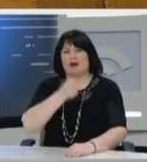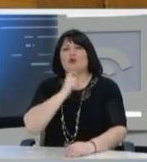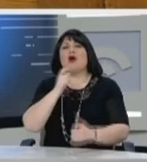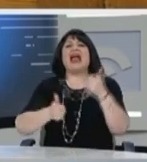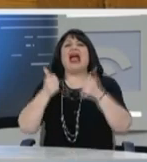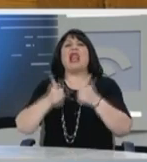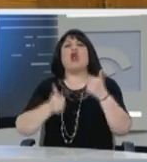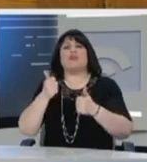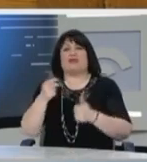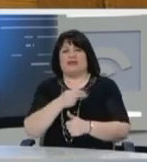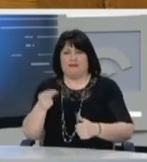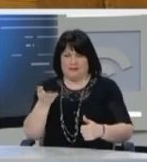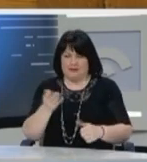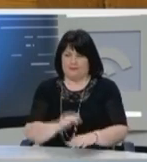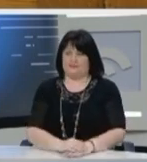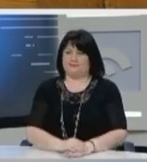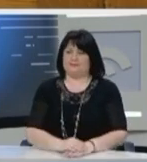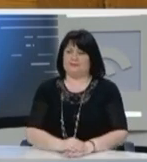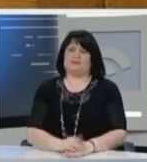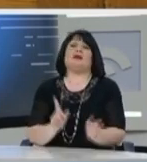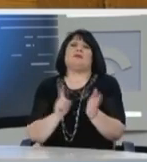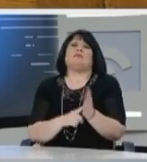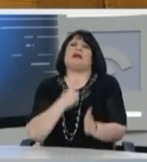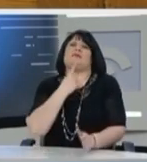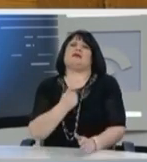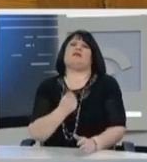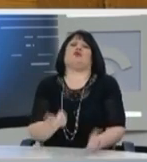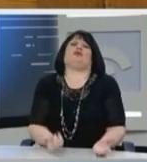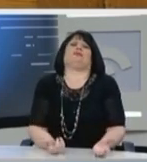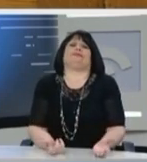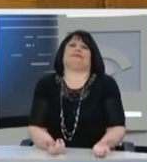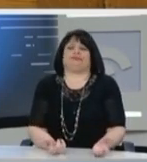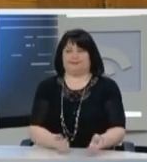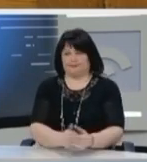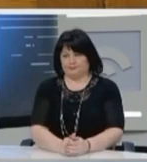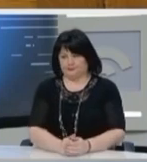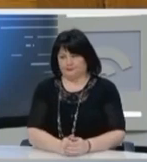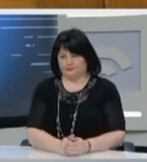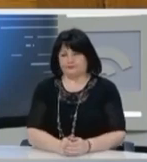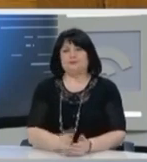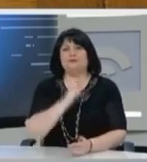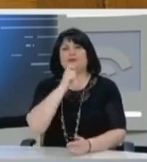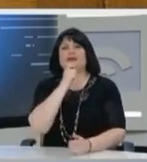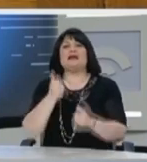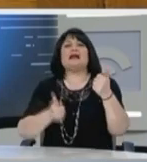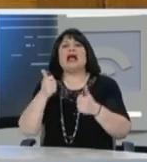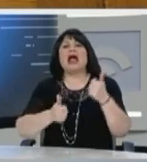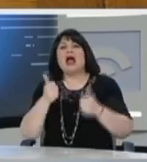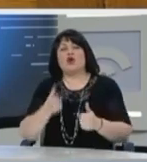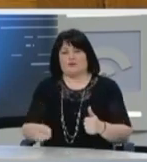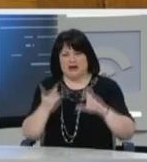δημοσκοπήσεις κάτι. Πρέπει να πω και για τις δημοσκοπήσεις, έτσι. Στις δημοσκοπήσεις